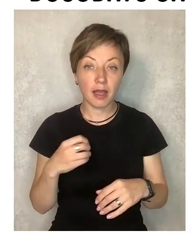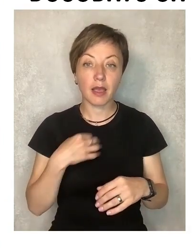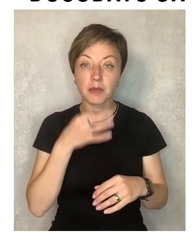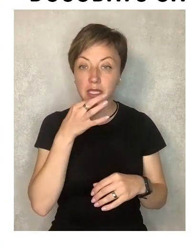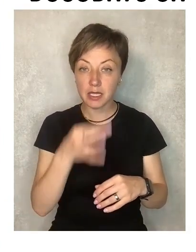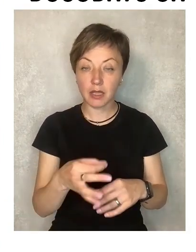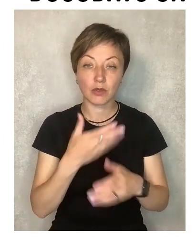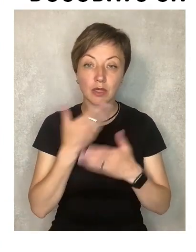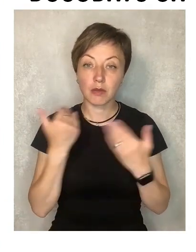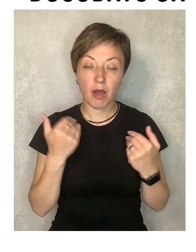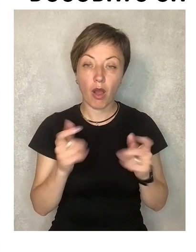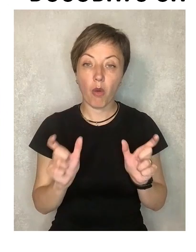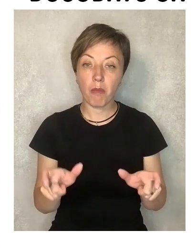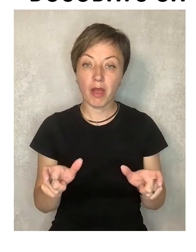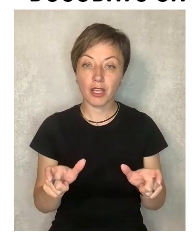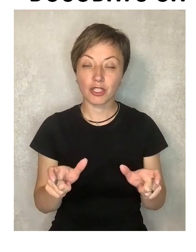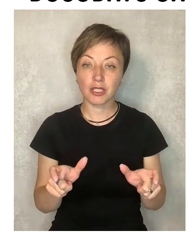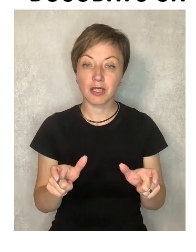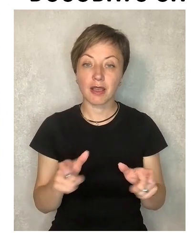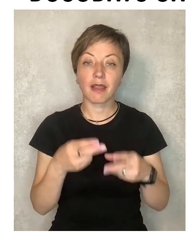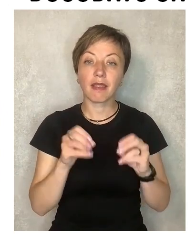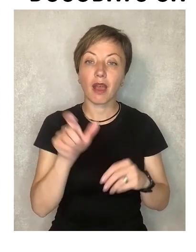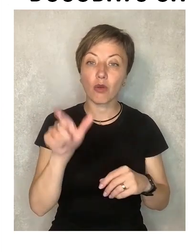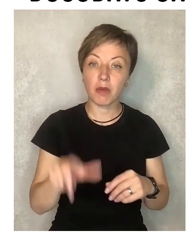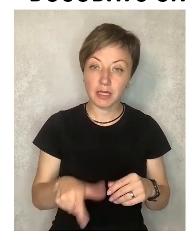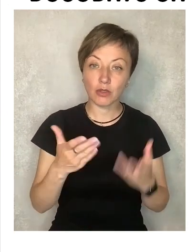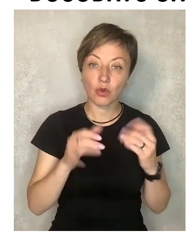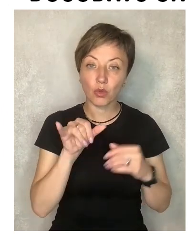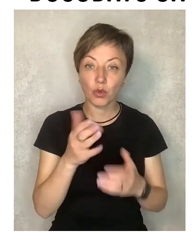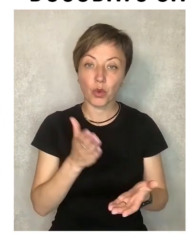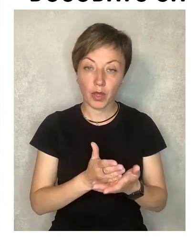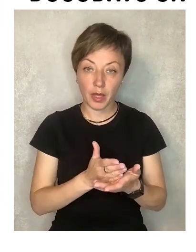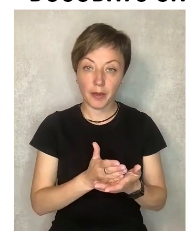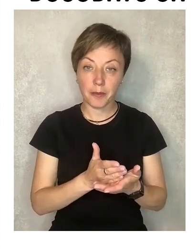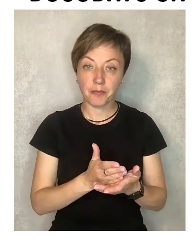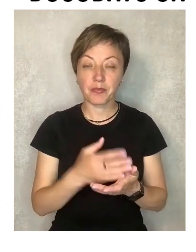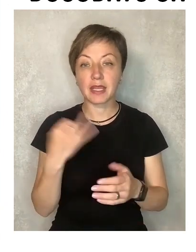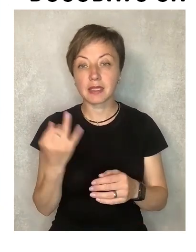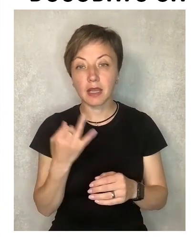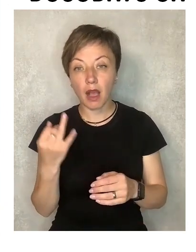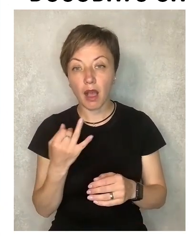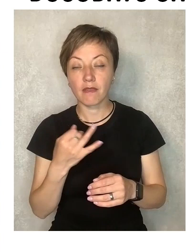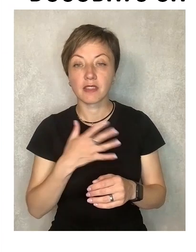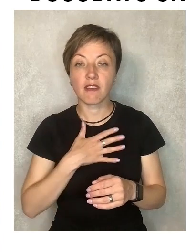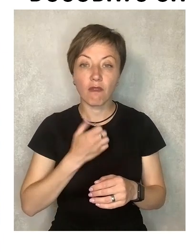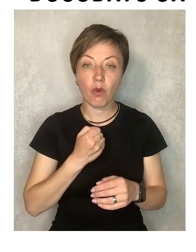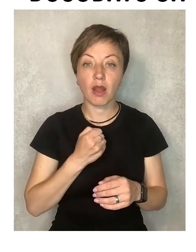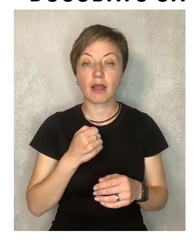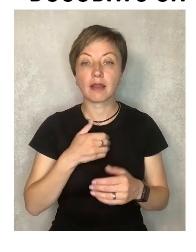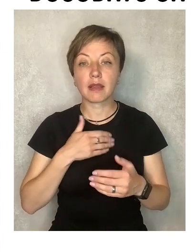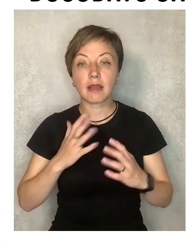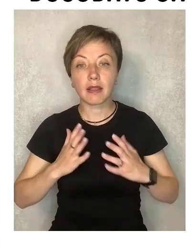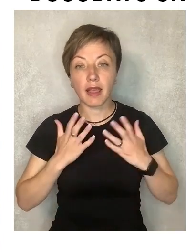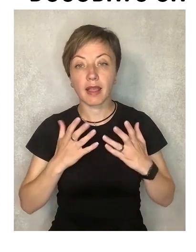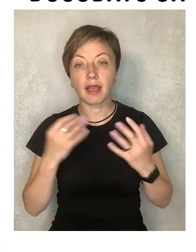там обмеження, де громадянин, якщо в нього є цікавість, воля, натхнення, інтерес, не може